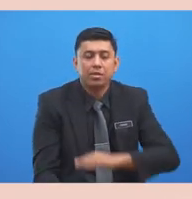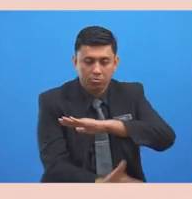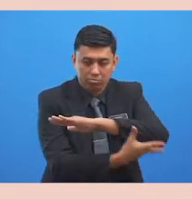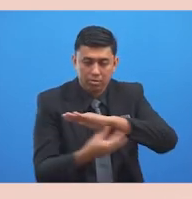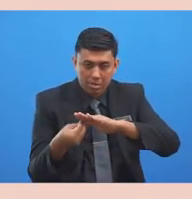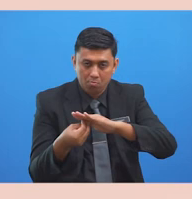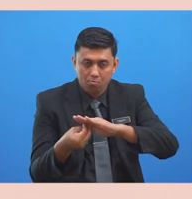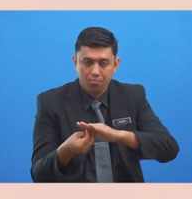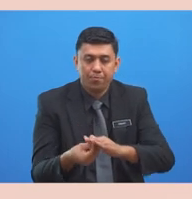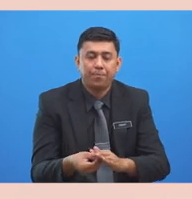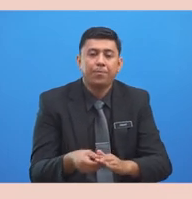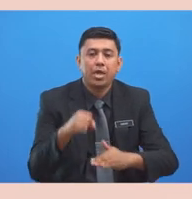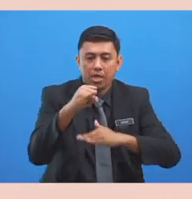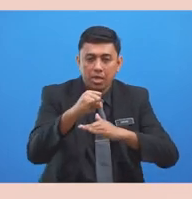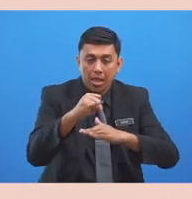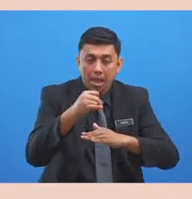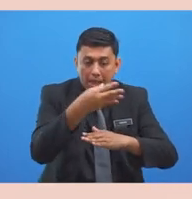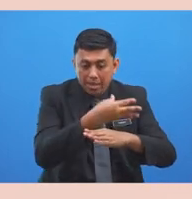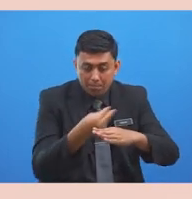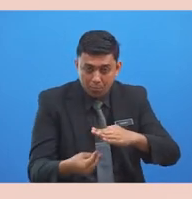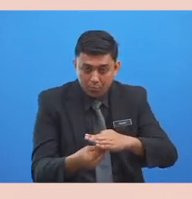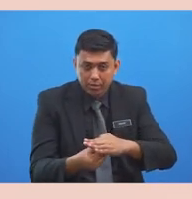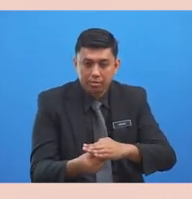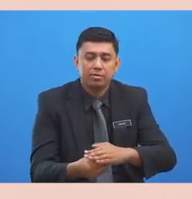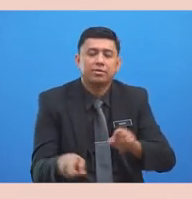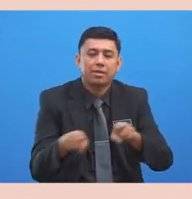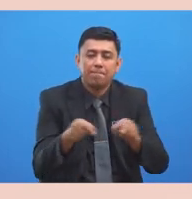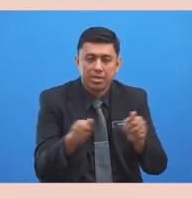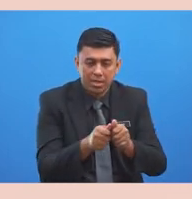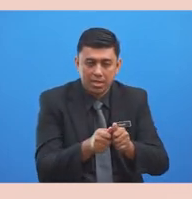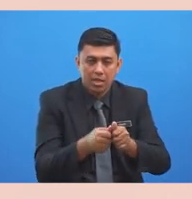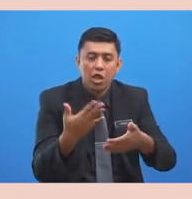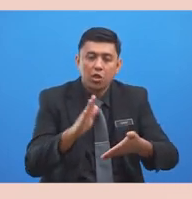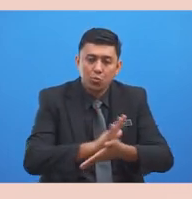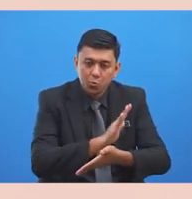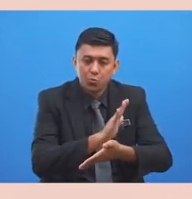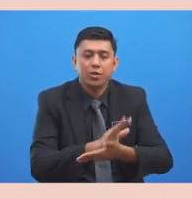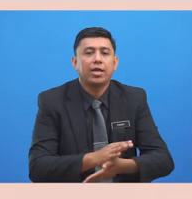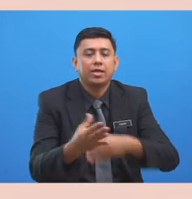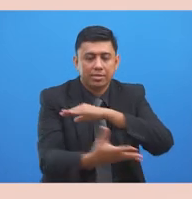scanner input sama dengan new scanner kurungan